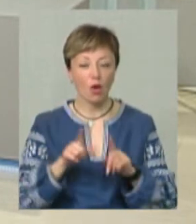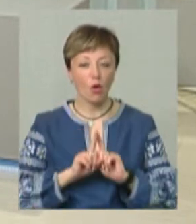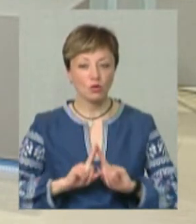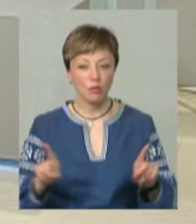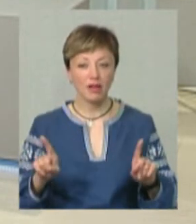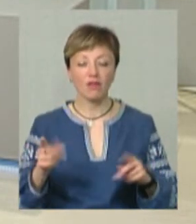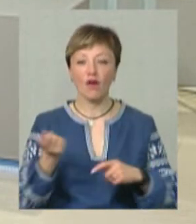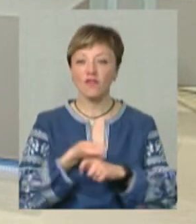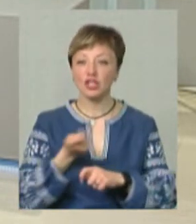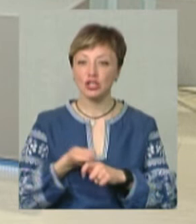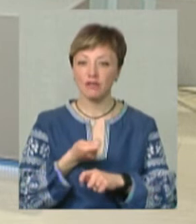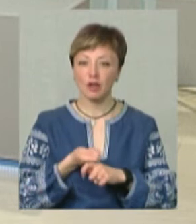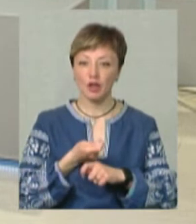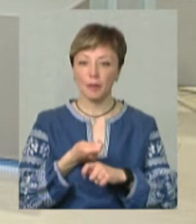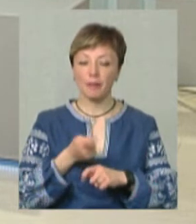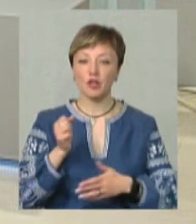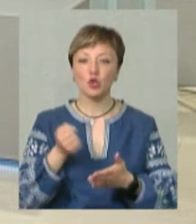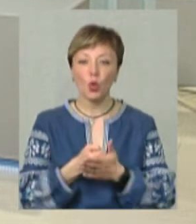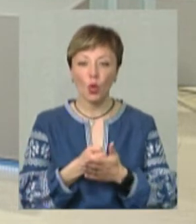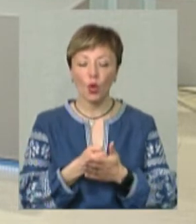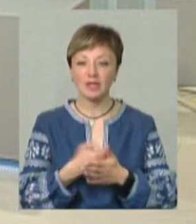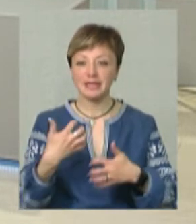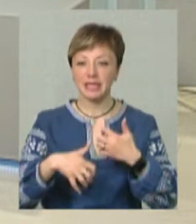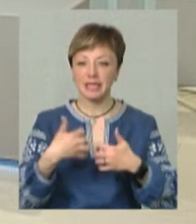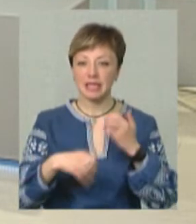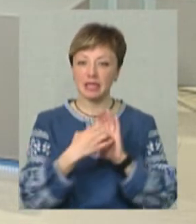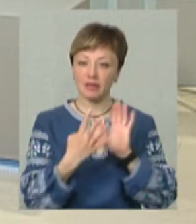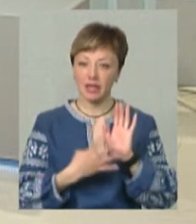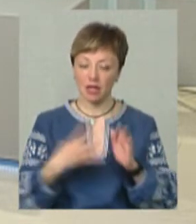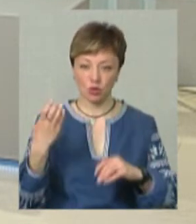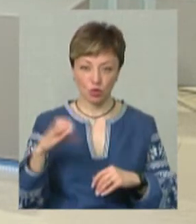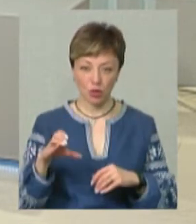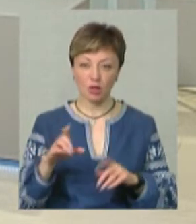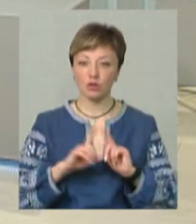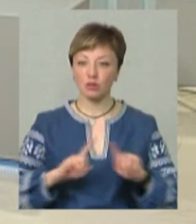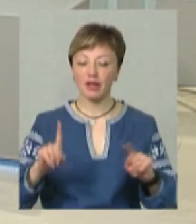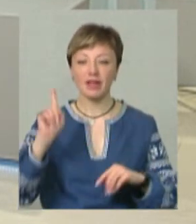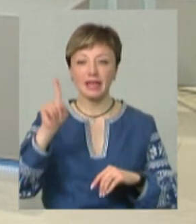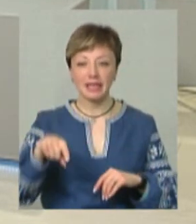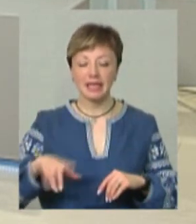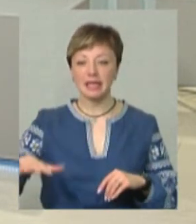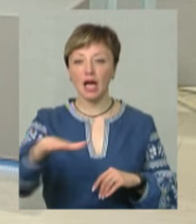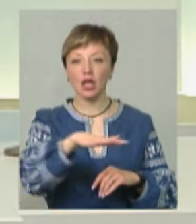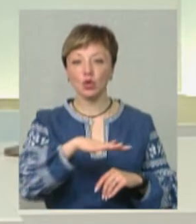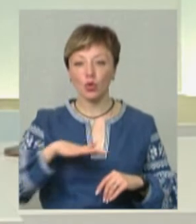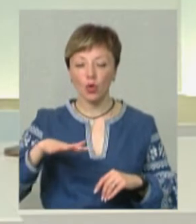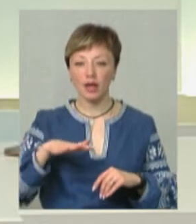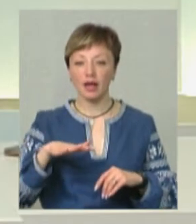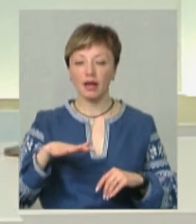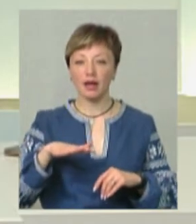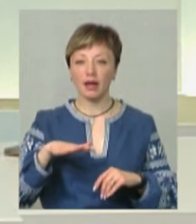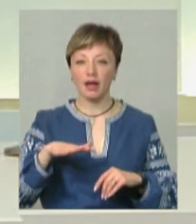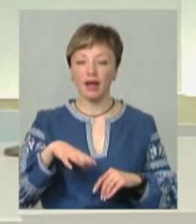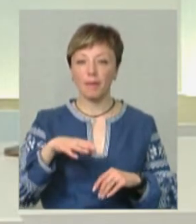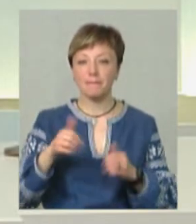особливо вишивки до середини 19 століття, особливо на тих територіях, це